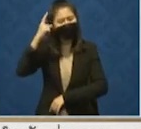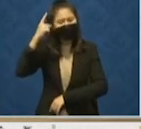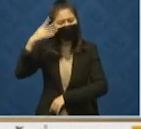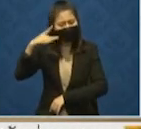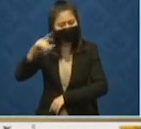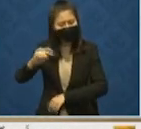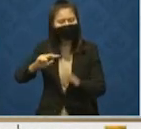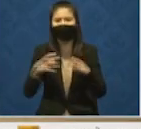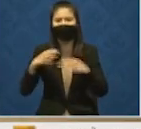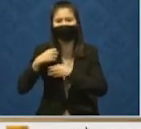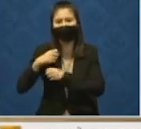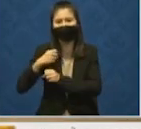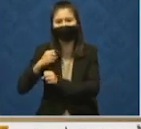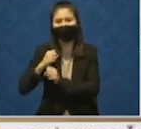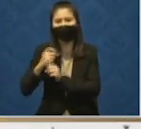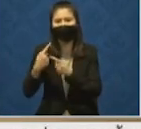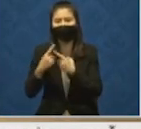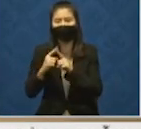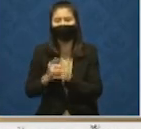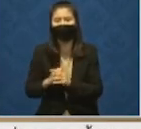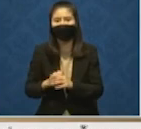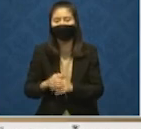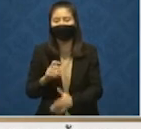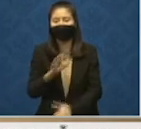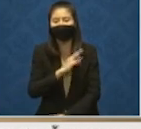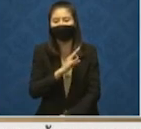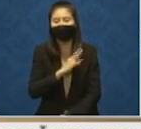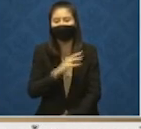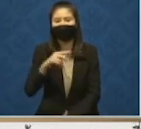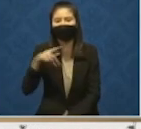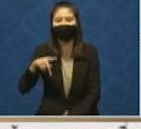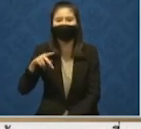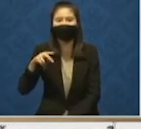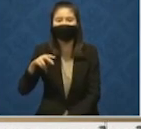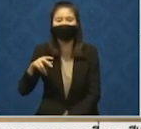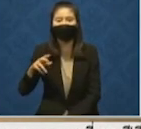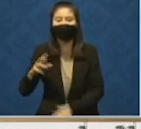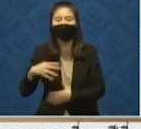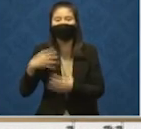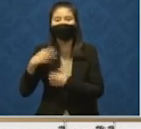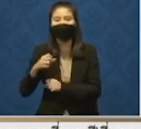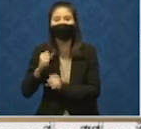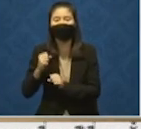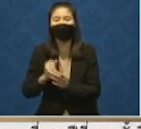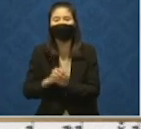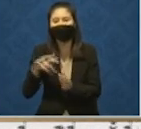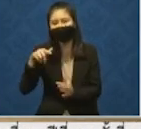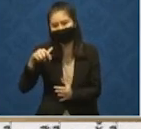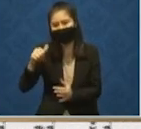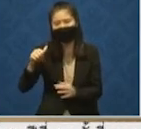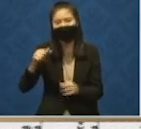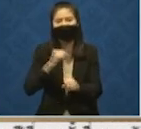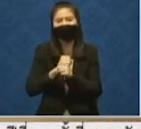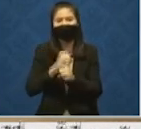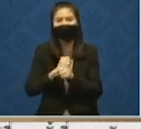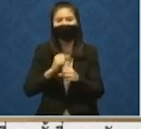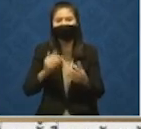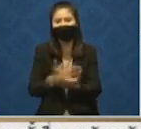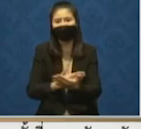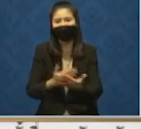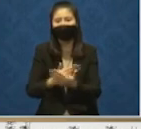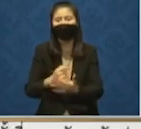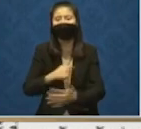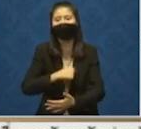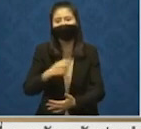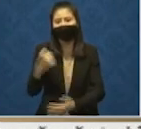ซึ่งเป็นไปตามข้อเท็จจริงในบทสนทนาของทั้งคู่กรณีคุณชุมพรย้ายไปรวมไทยสร้างชาติอันนี้ก็ไม่ได้เกี่ยวข้องอะไรกับบท